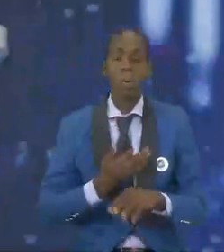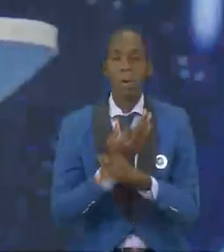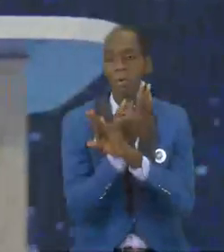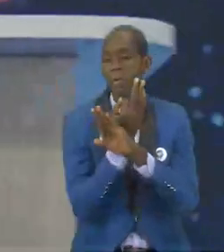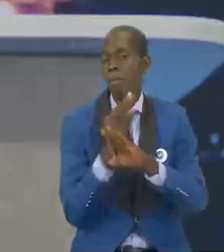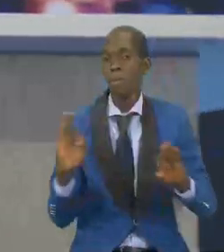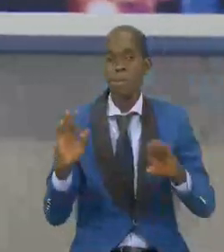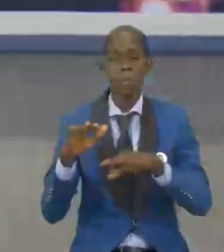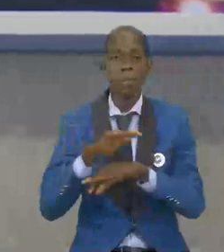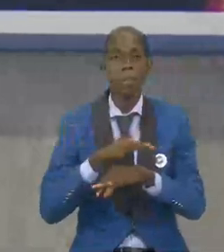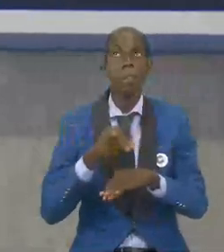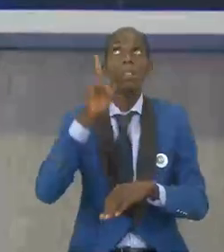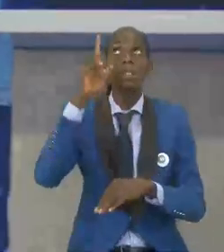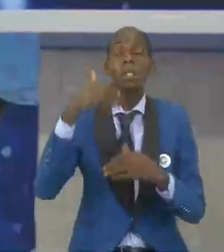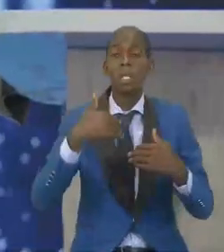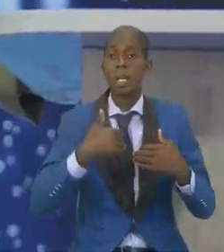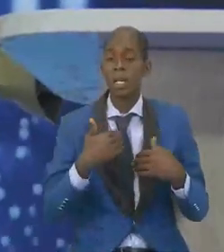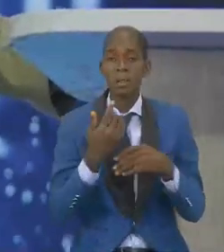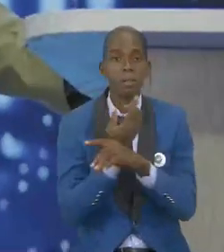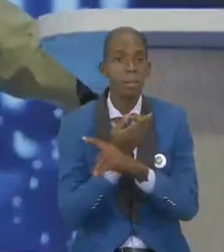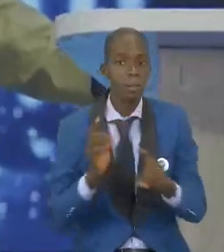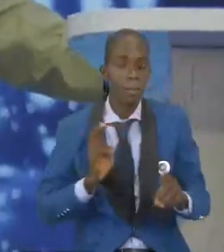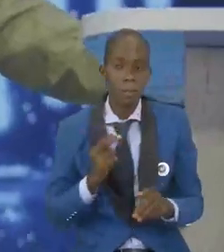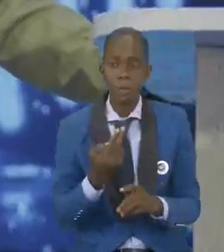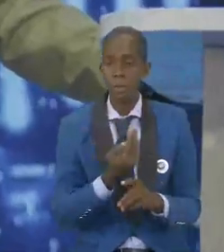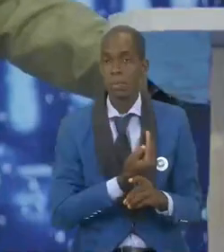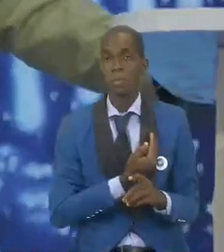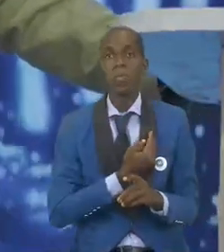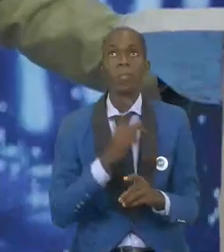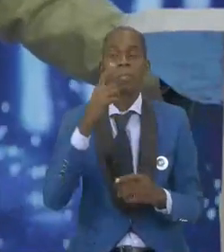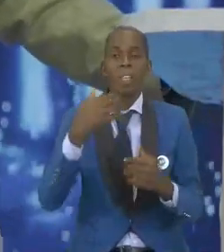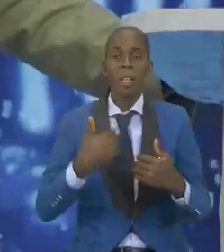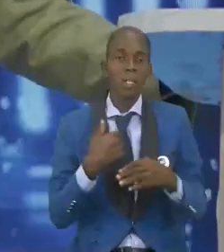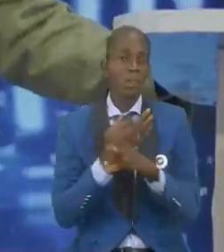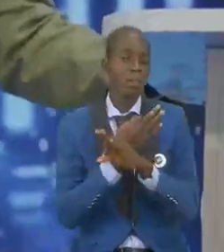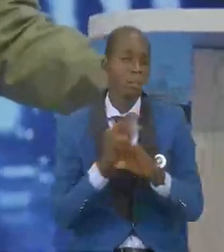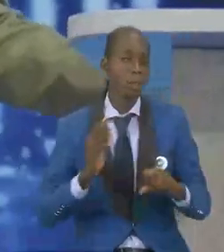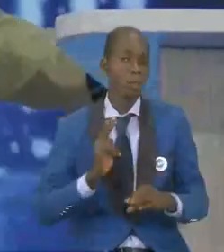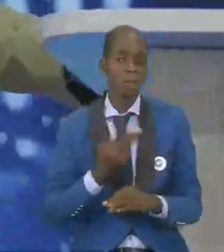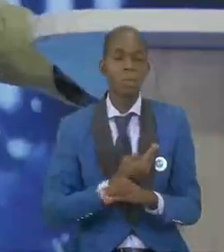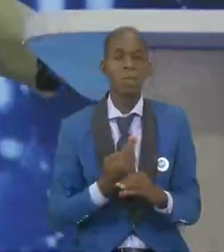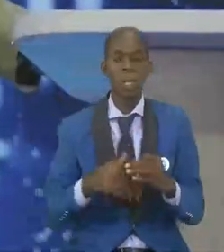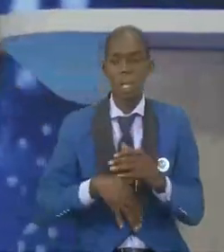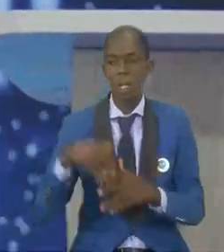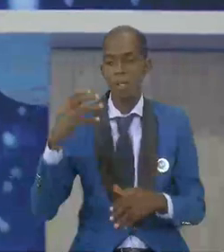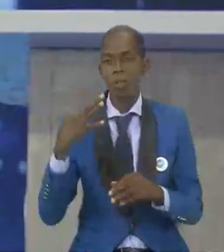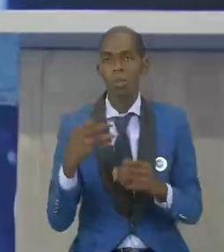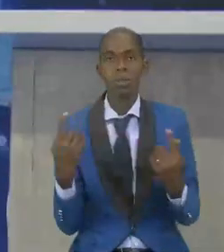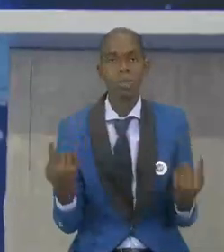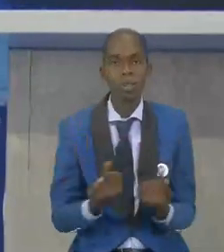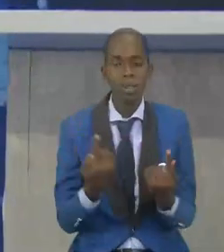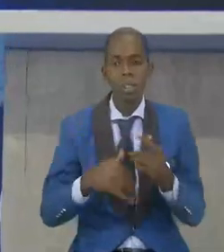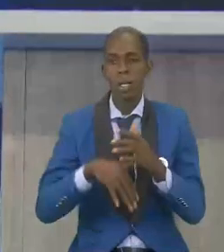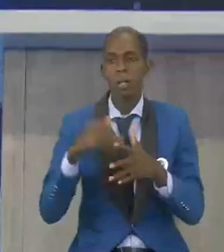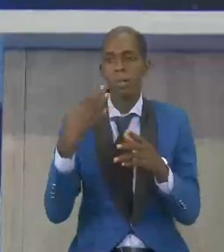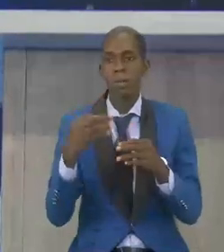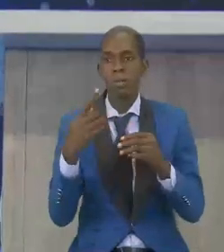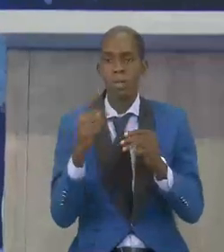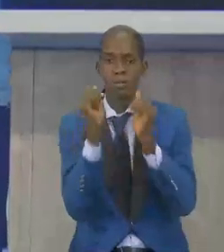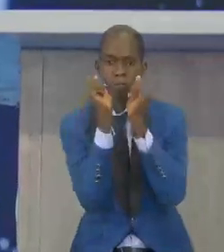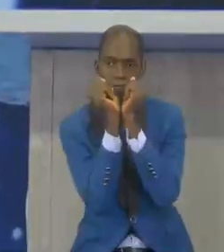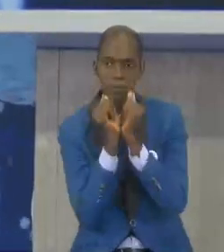oui nous a délivré émanciper et nous a sorti du péché sortie de